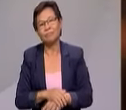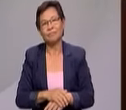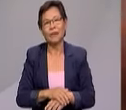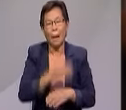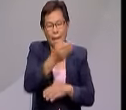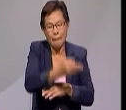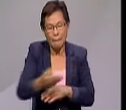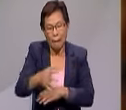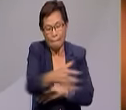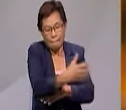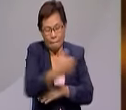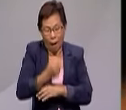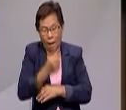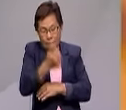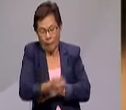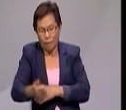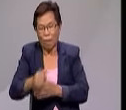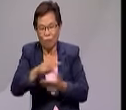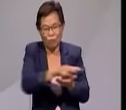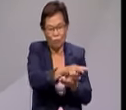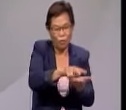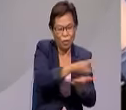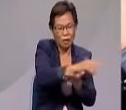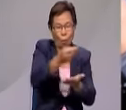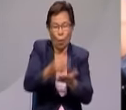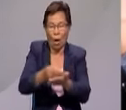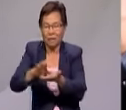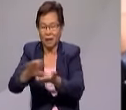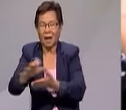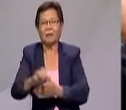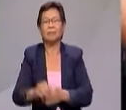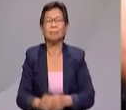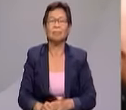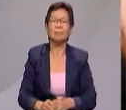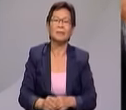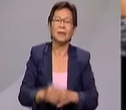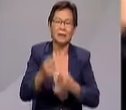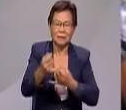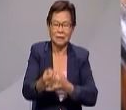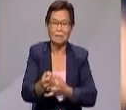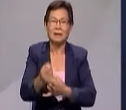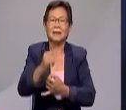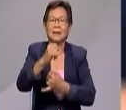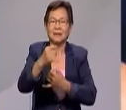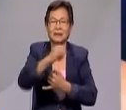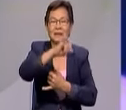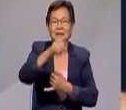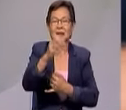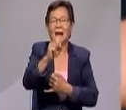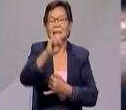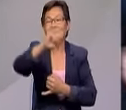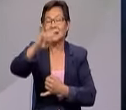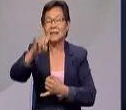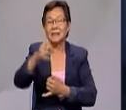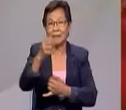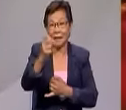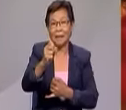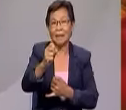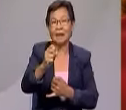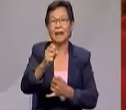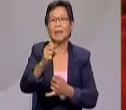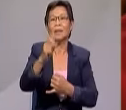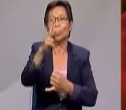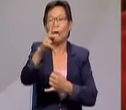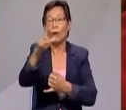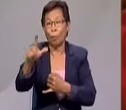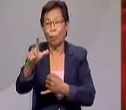Antara barang yang dirampas ialah peralatan video dan wang tunai. Operasi dijalankan Jabatan Siasatan Jenayah dan Narkotik Ibu Pejabat Polis